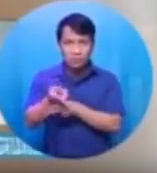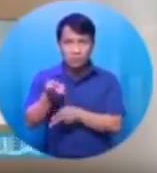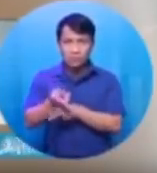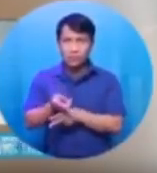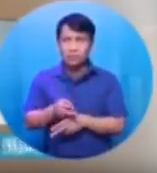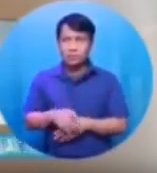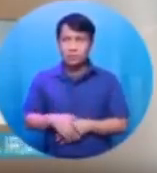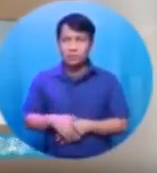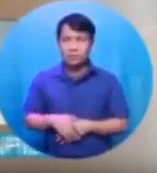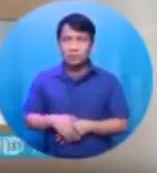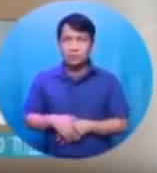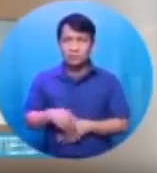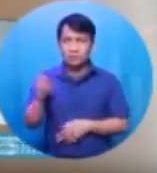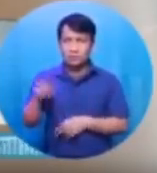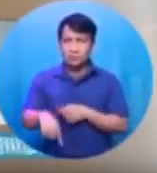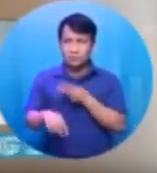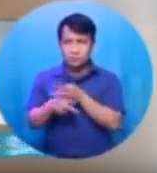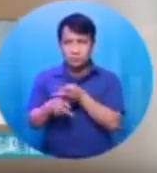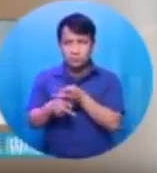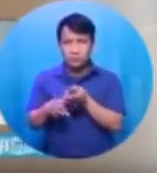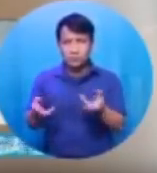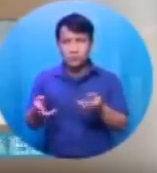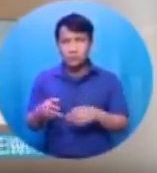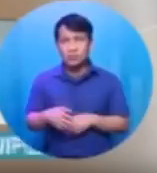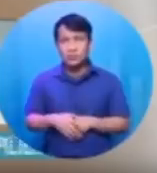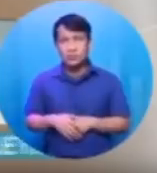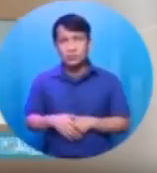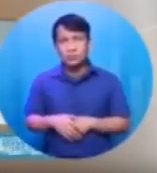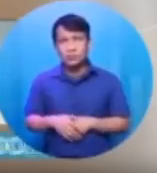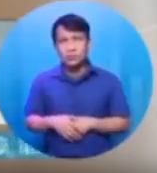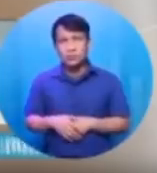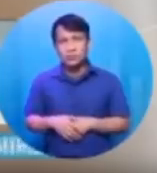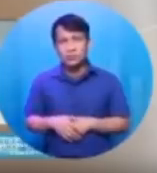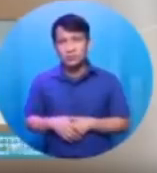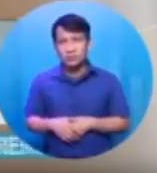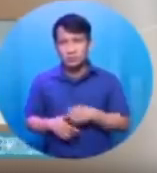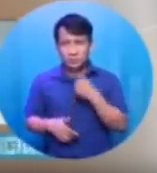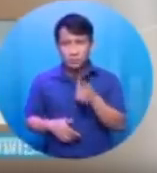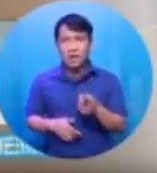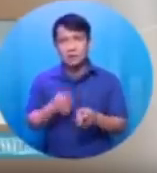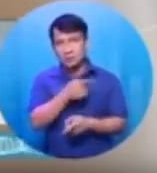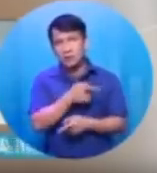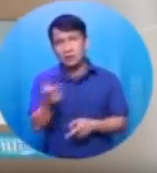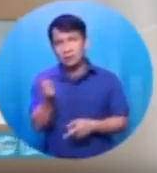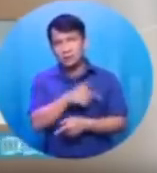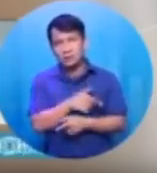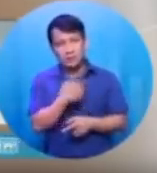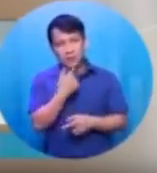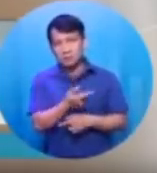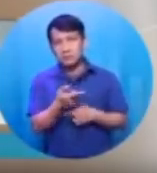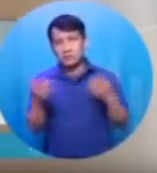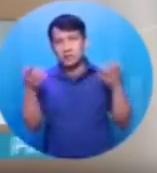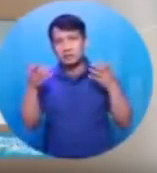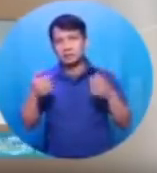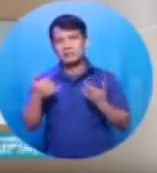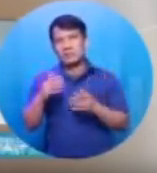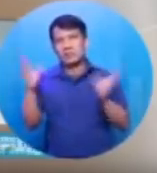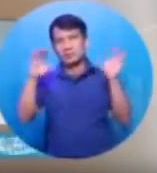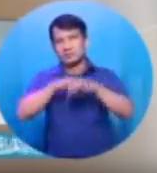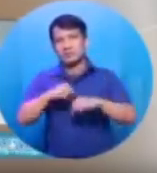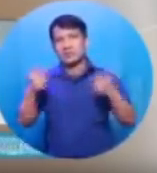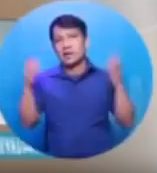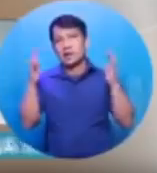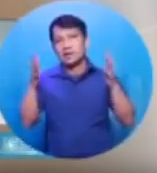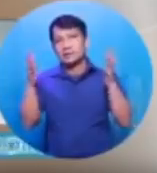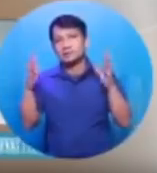Isa mo ang anak ng coroner, hindi mo maalagaan, alam diba? Mo yan, ayaw ibigay ni mama ko kasi sinampal mo nung si Kalbo, di ba? Ayaw na, ipahawak nakita sa akin kaibigan, yung bata